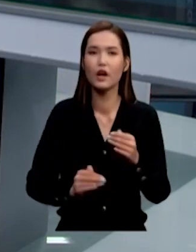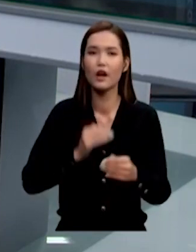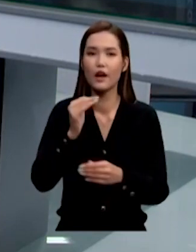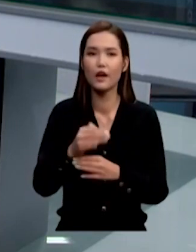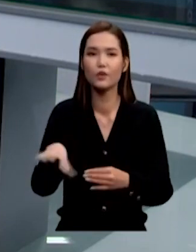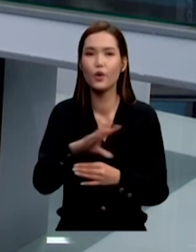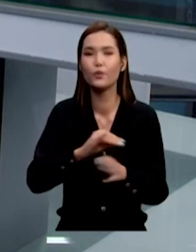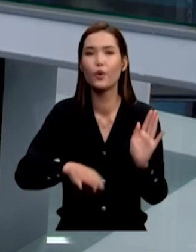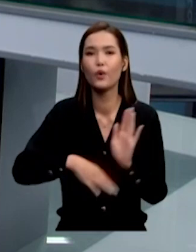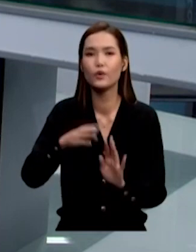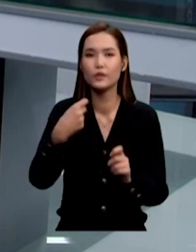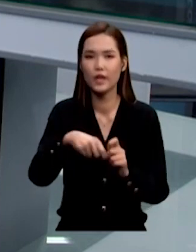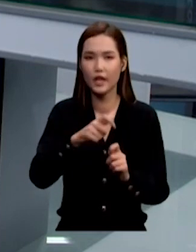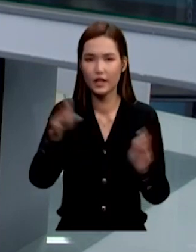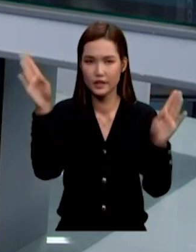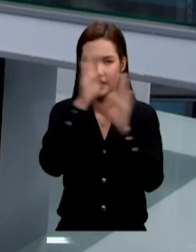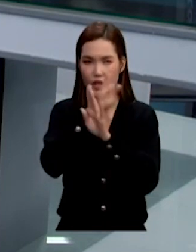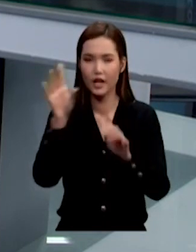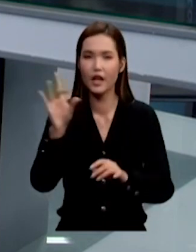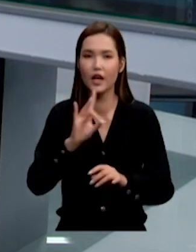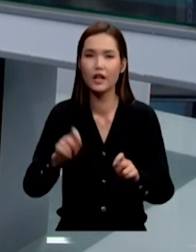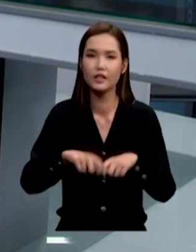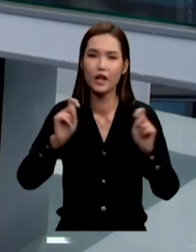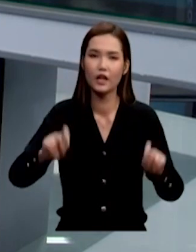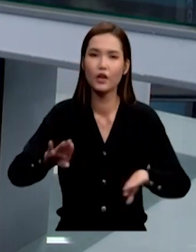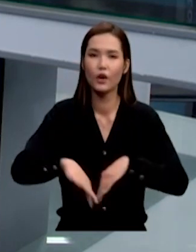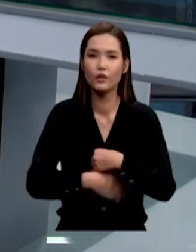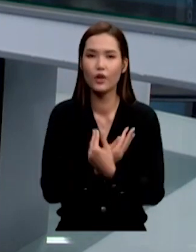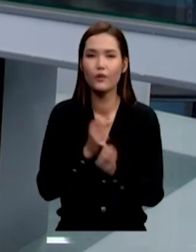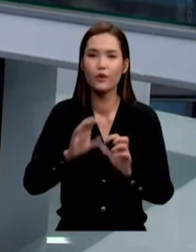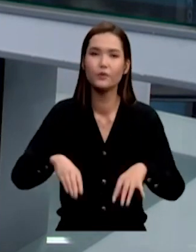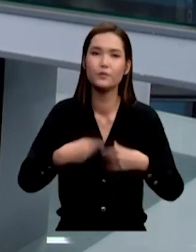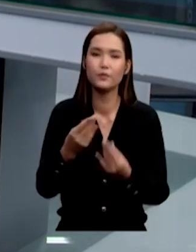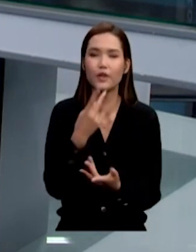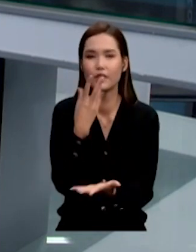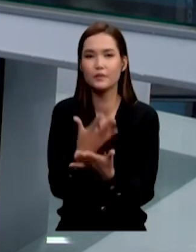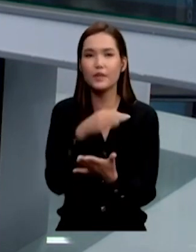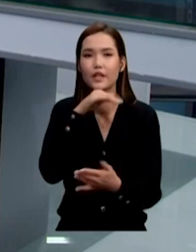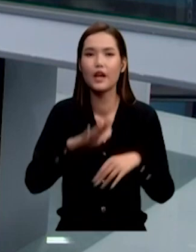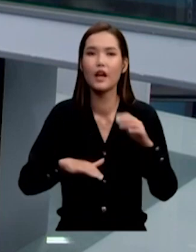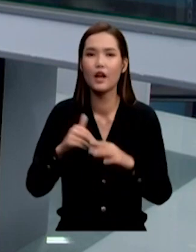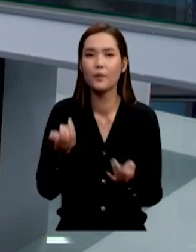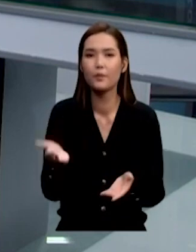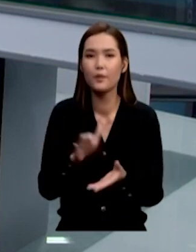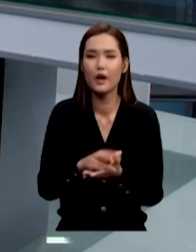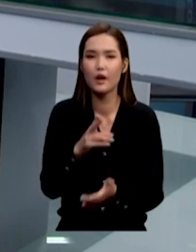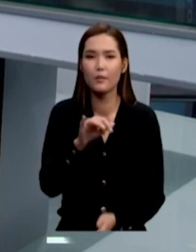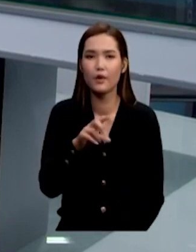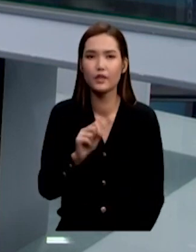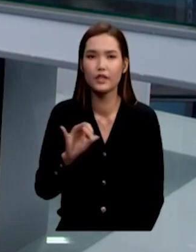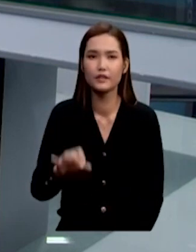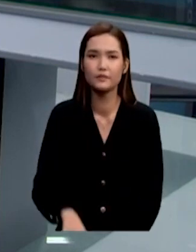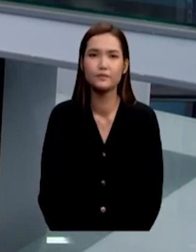подход в разы улучшит инвест-климат отрасли и откроет новые возможности. С мнением специалистов познакомилась Бота